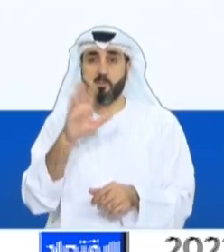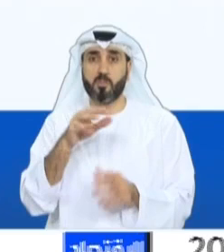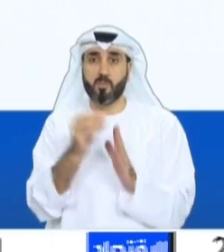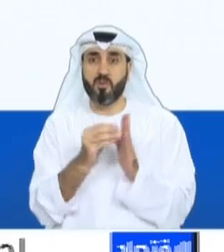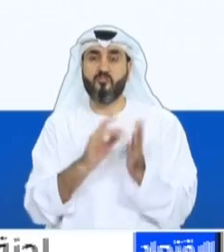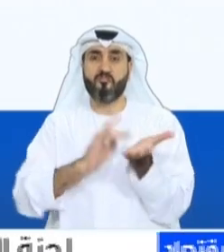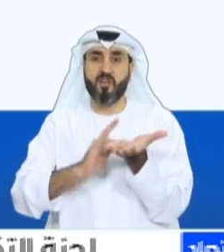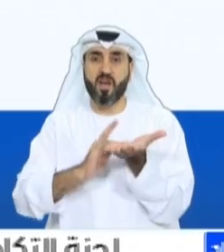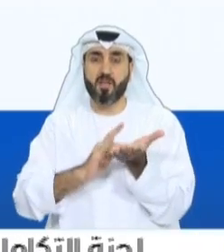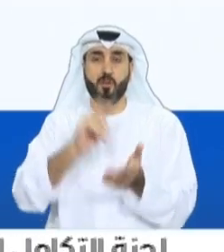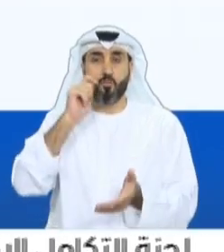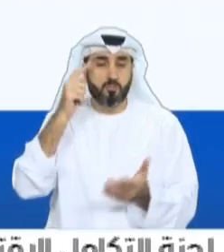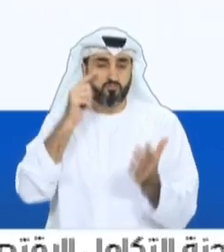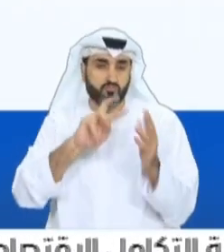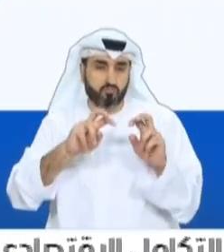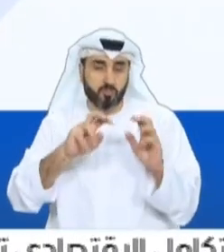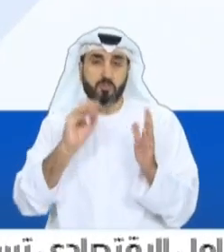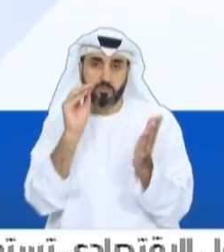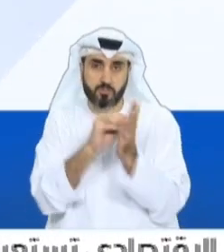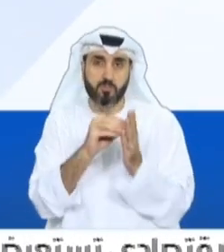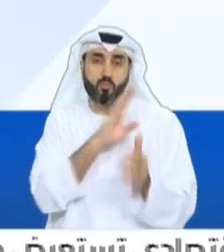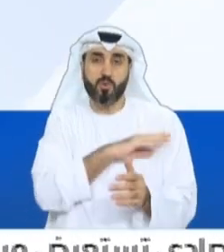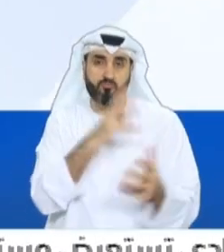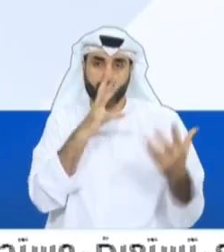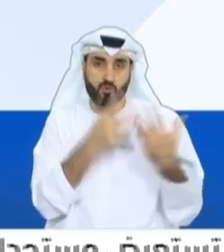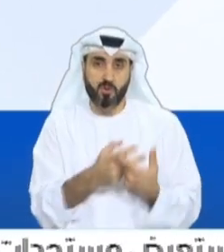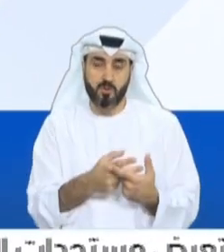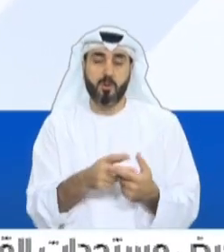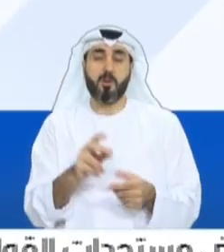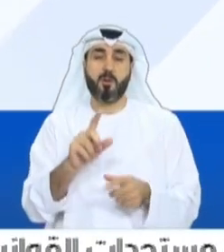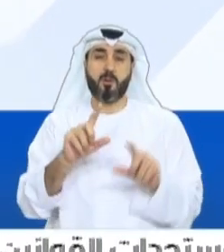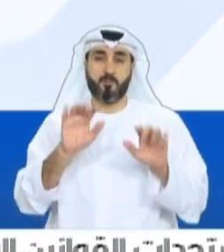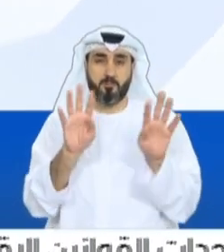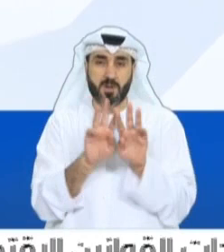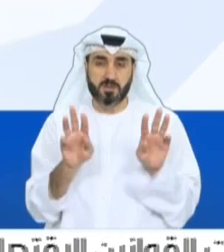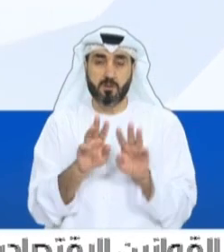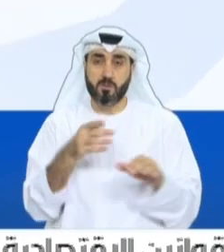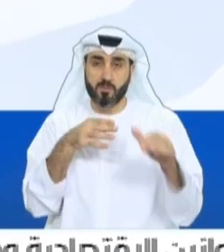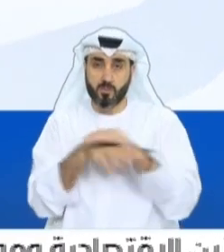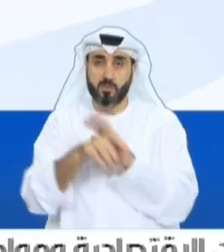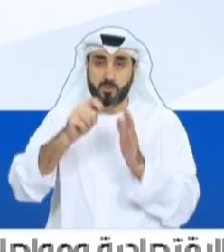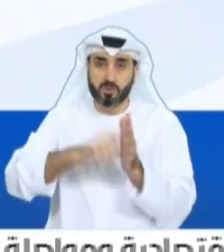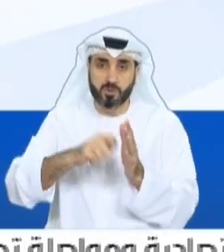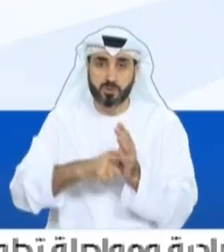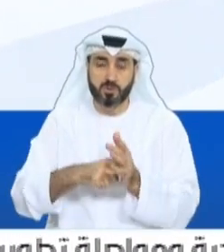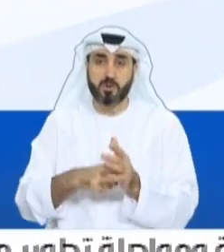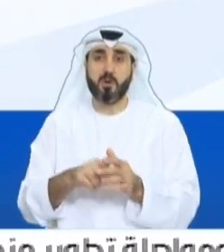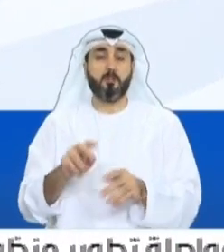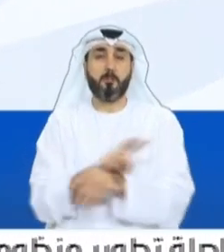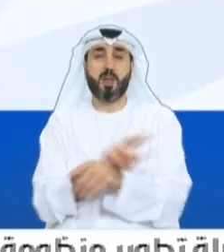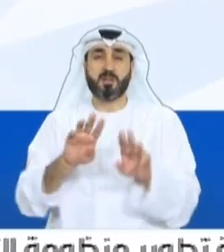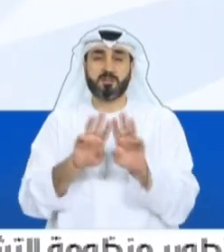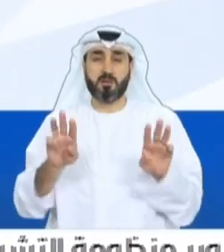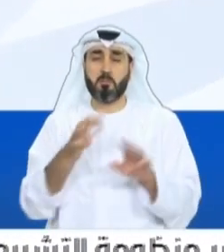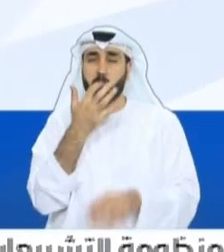الشواغر ويحصل المواطن على الوظيفة المناسبة عن طريق هذه المنصة. طريقة دخول المنشأة وتسجيلها في المنشأة للمنصة